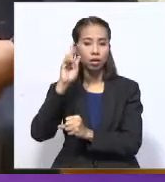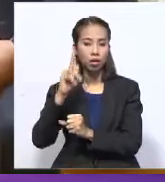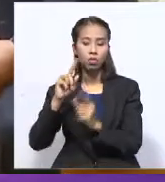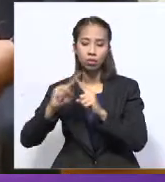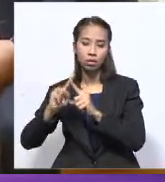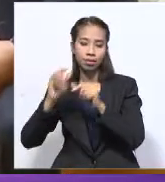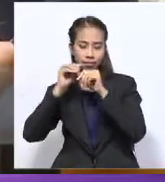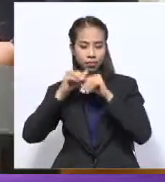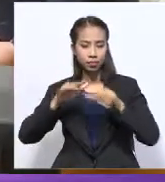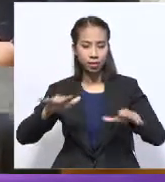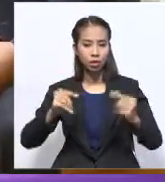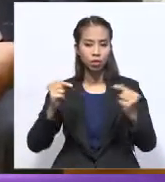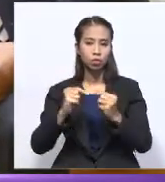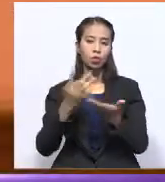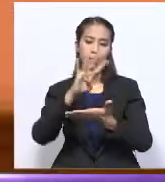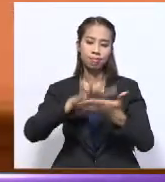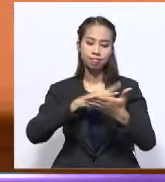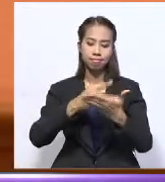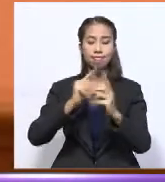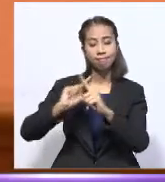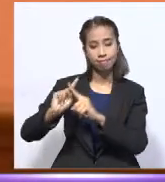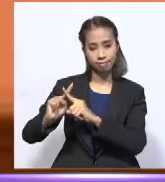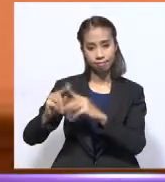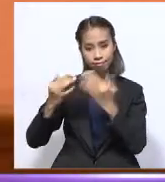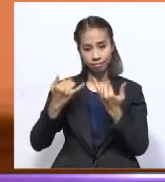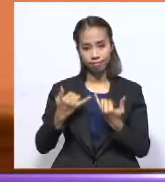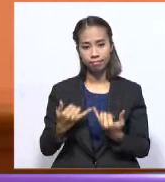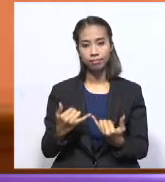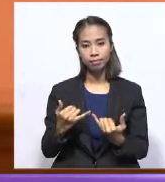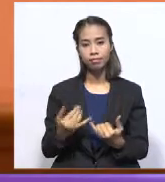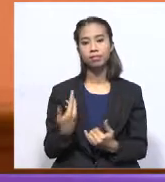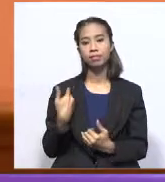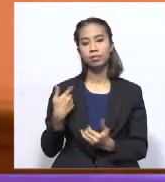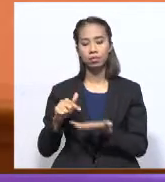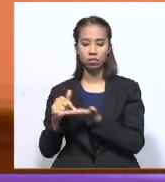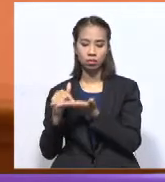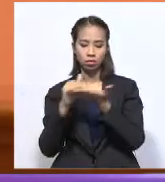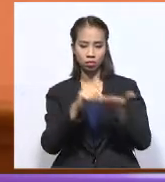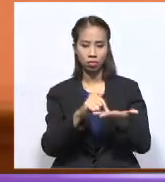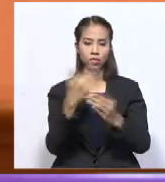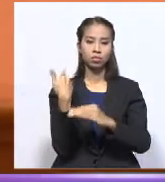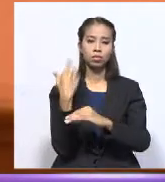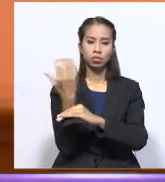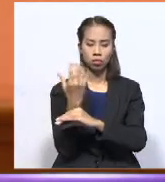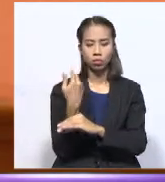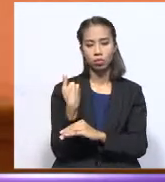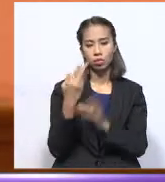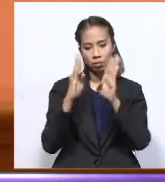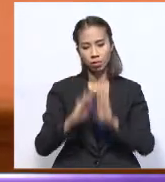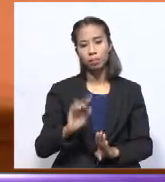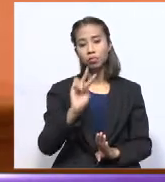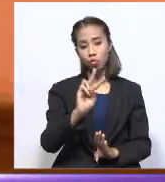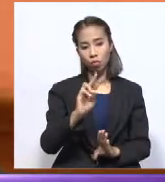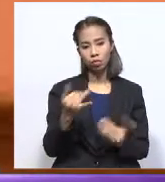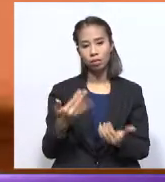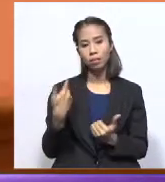ารรวมไปถึงนโยบายของกระทรวงแรงงานโดยรักษาราชการอธิบดีกรมประชาสัมพันธ์ได้นำเสนอรูปแบบรายการ2ประเภทนะคะประเภท